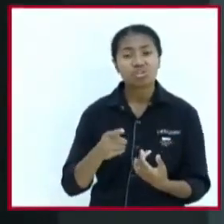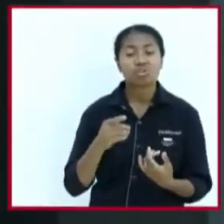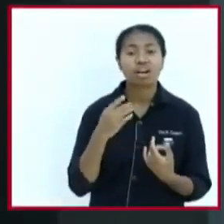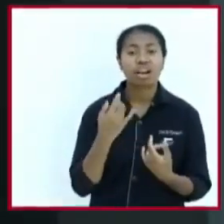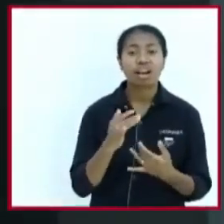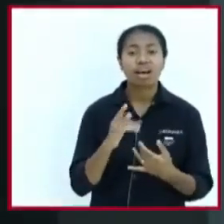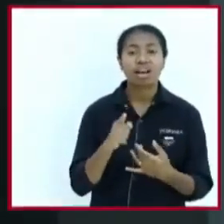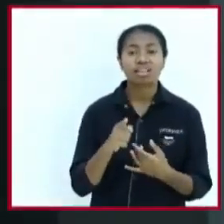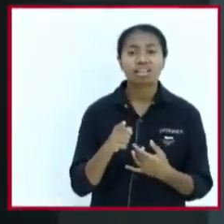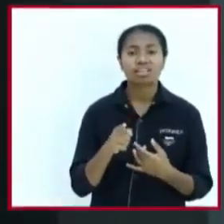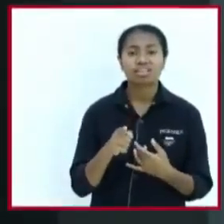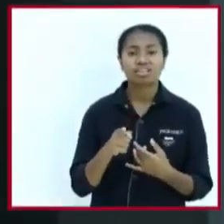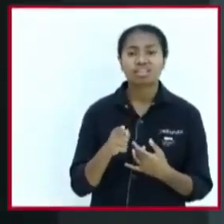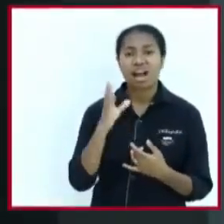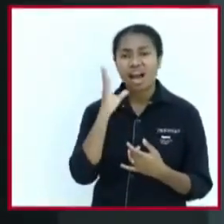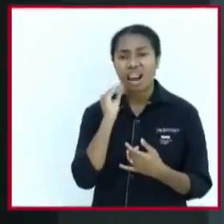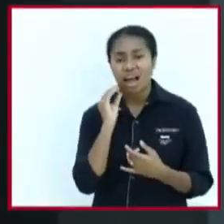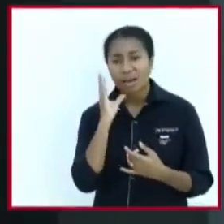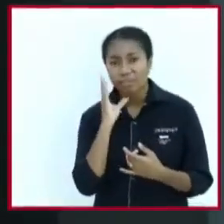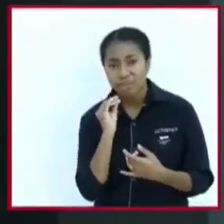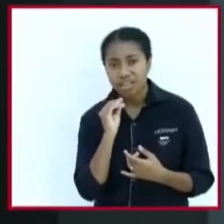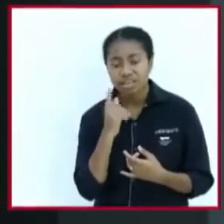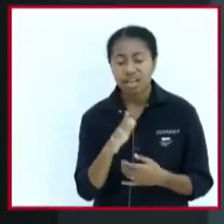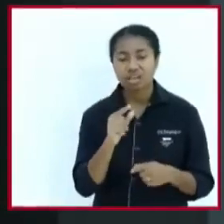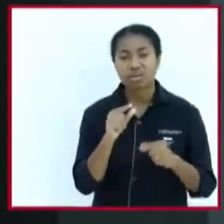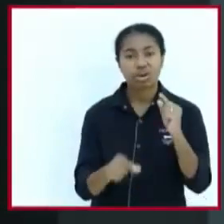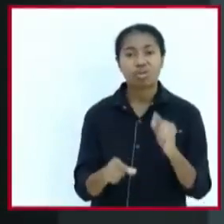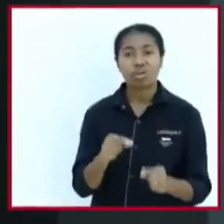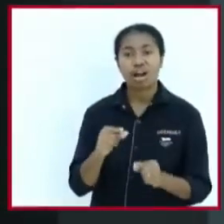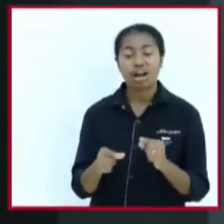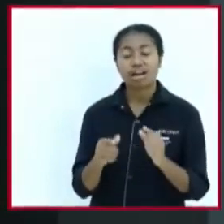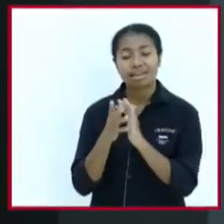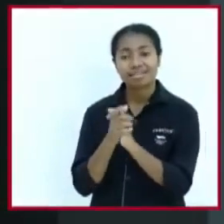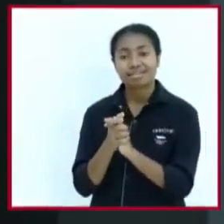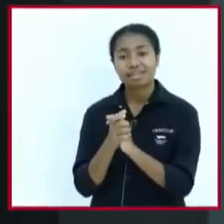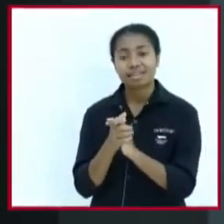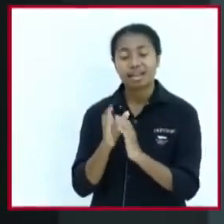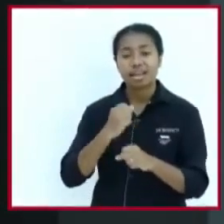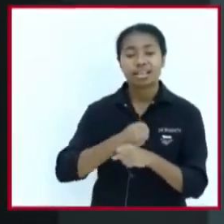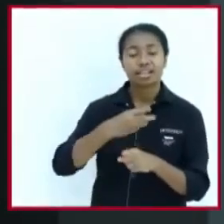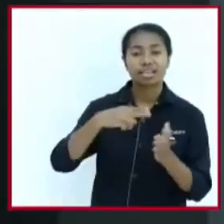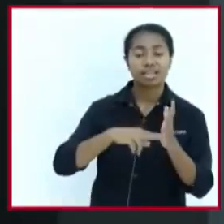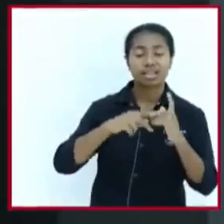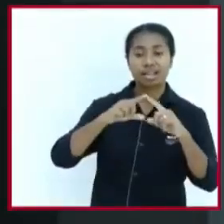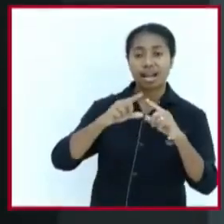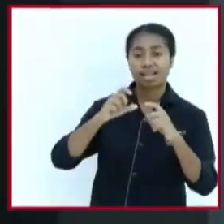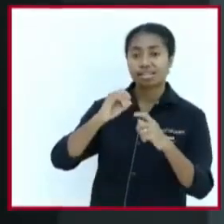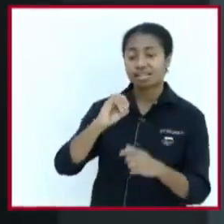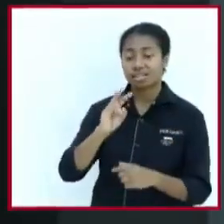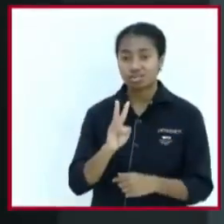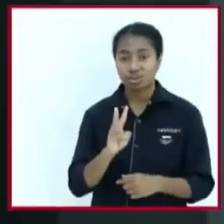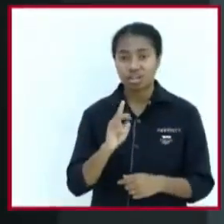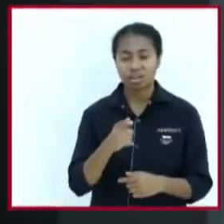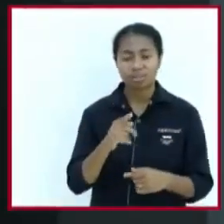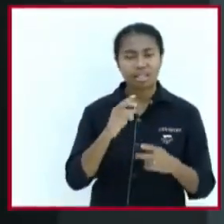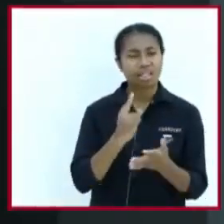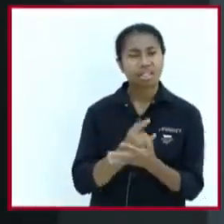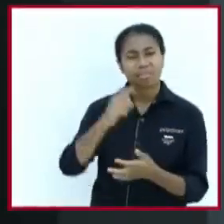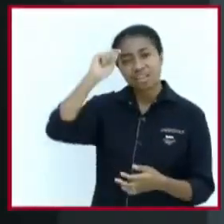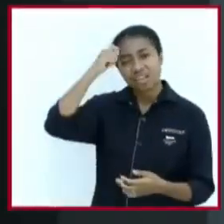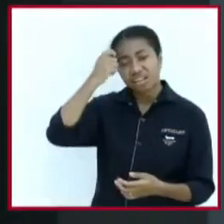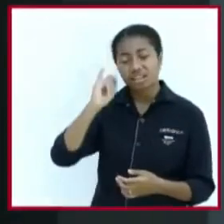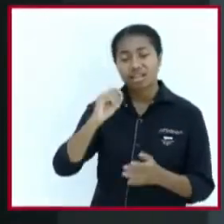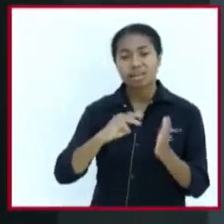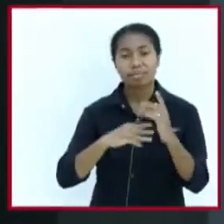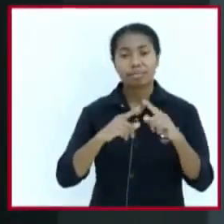oleh para orang Kristen Yahudi generasi kedua ini tapi Ingatlah bahwa iman yang ada pada kita